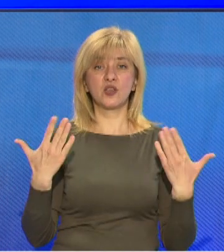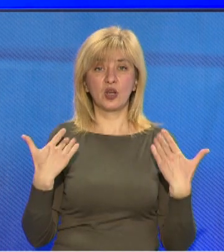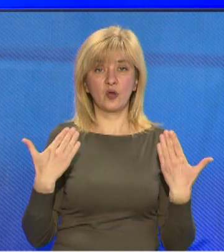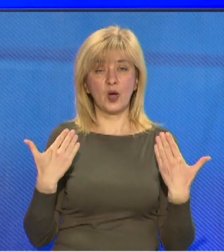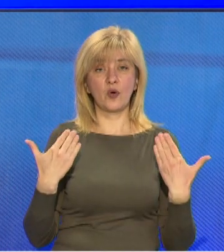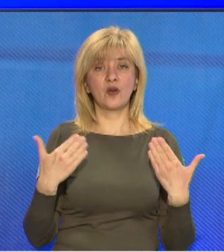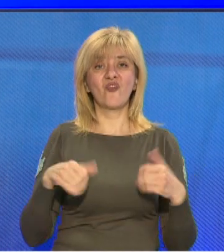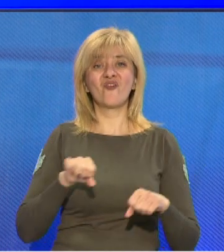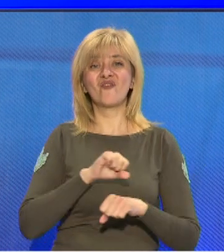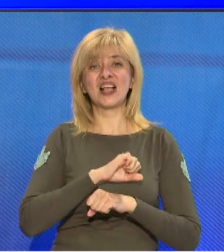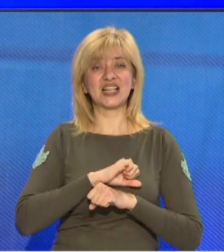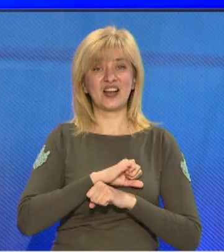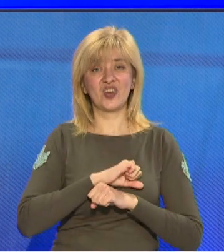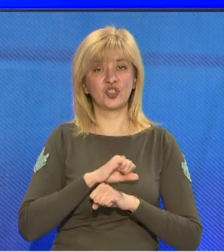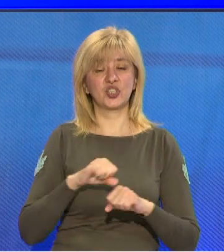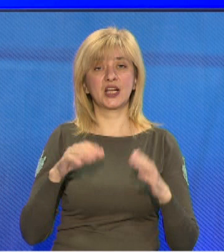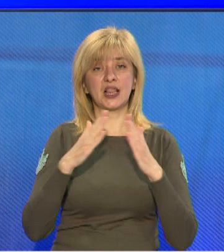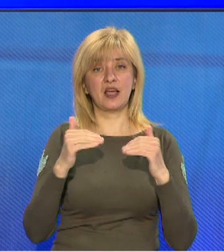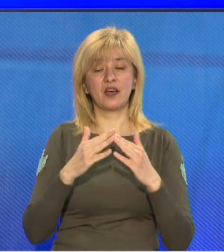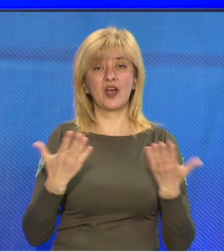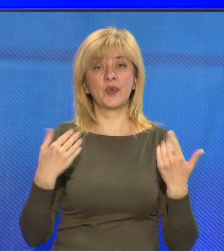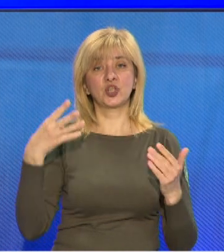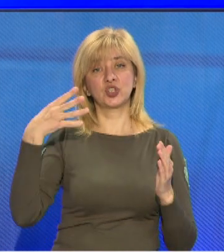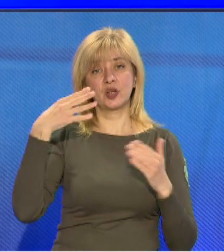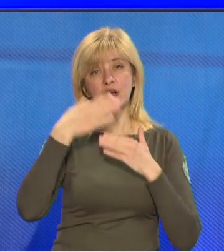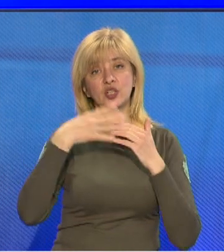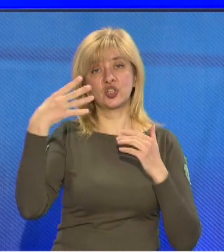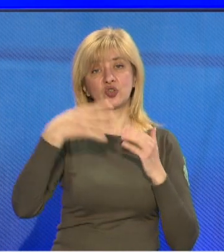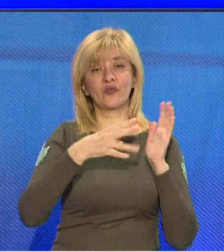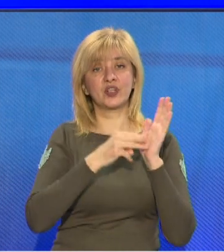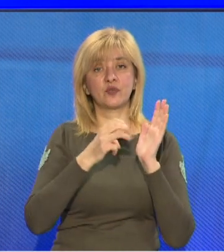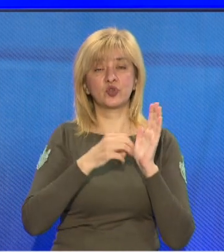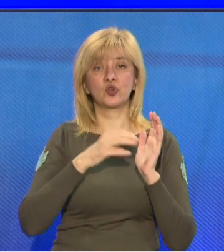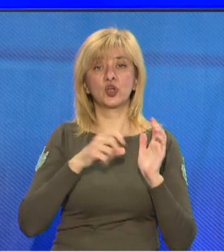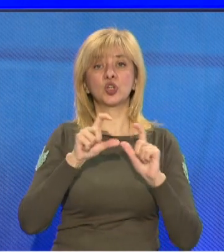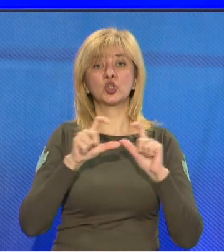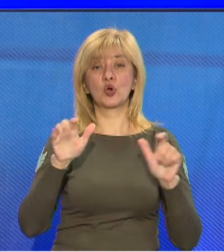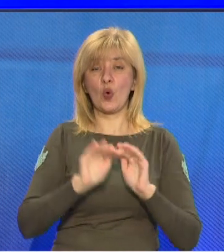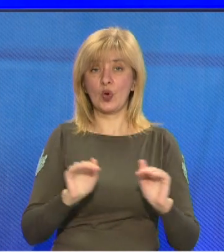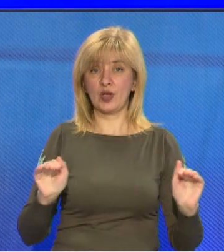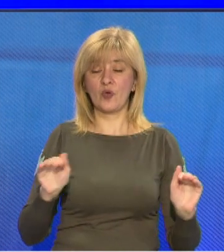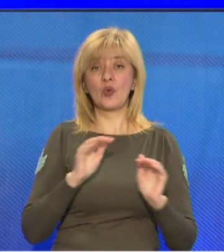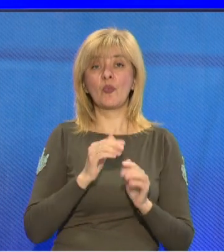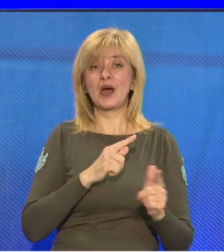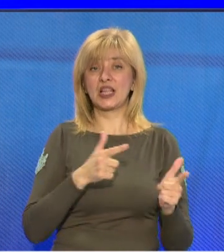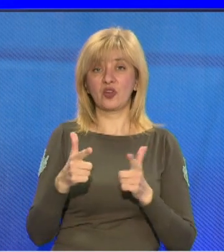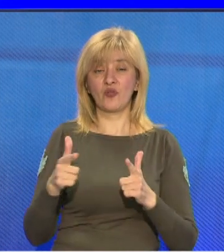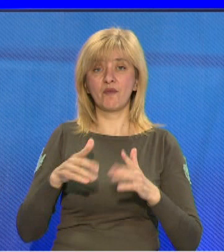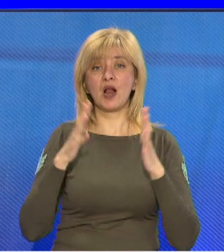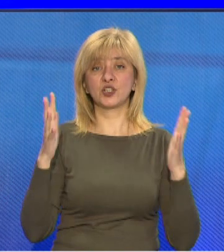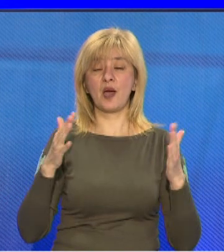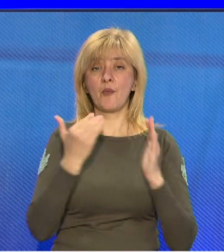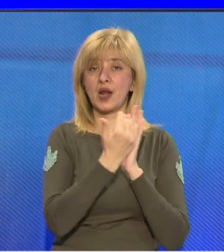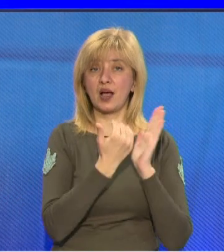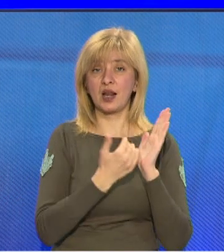канікулаў у аздараўленчых лагерах адпачне каля 4800 школьнікаў. Для дзяцей падрыхтавана вялікая праграма. Гэта майстар-класы,